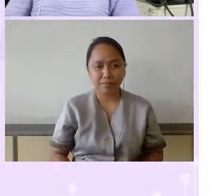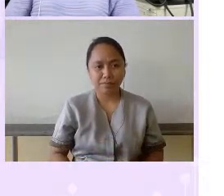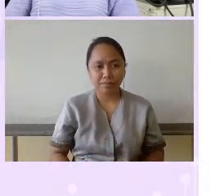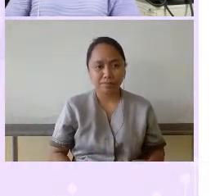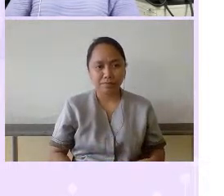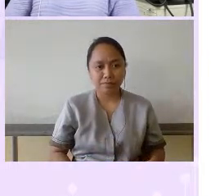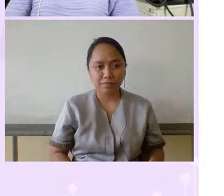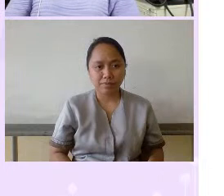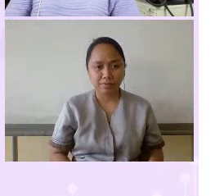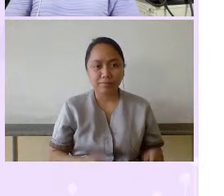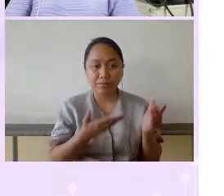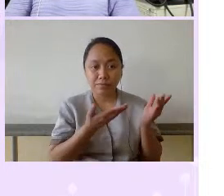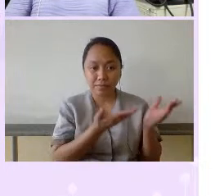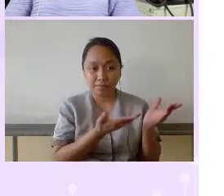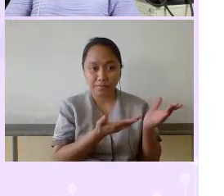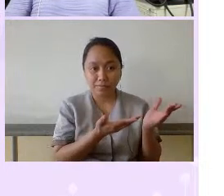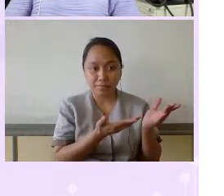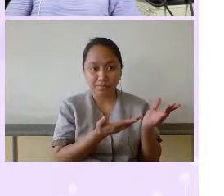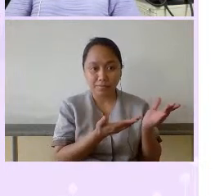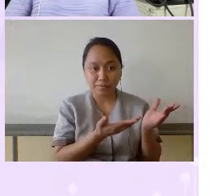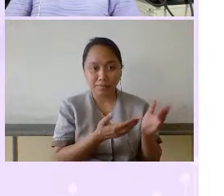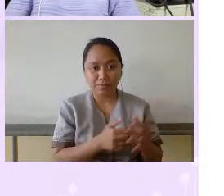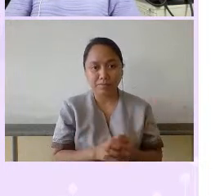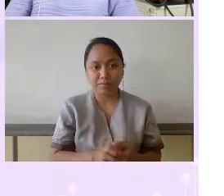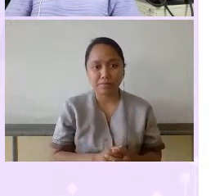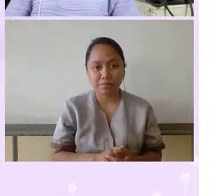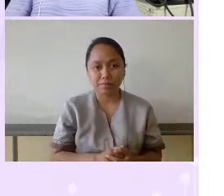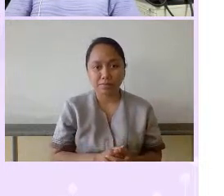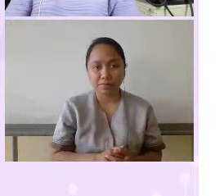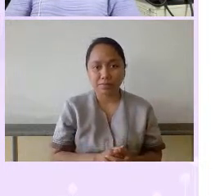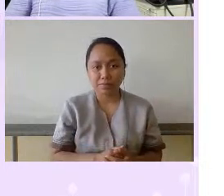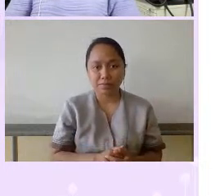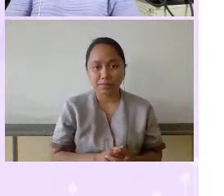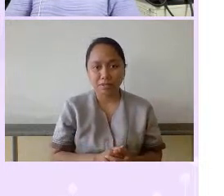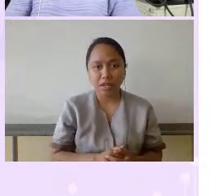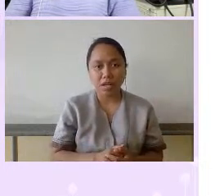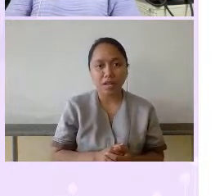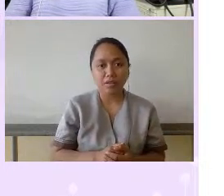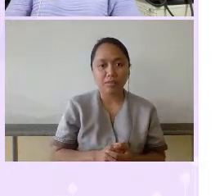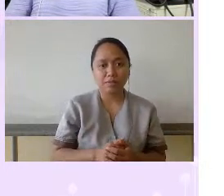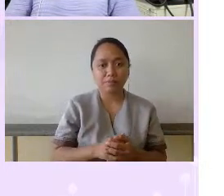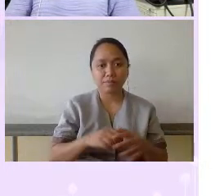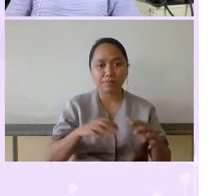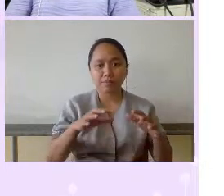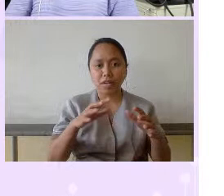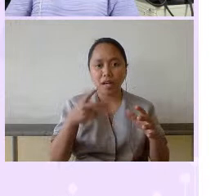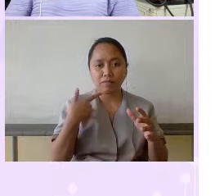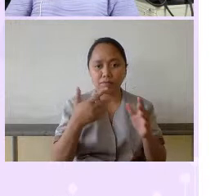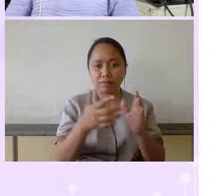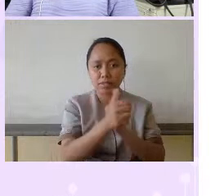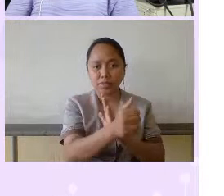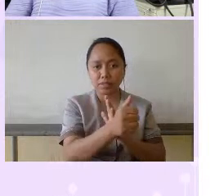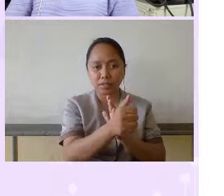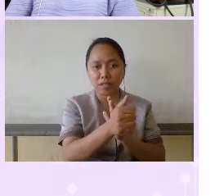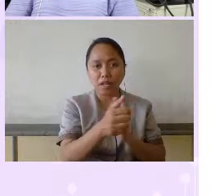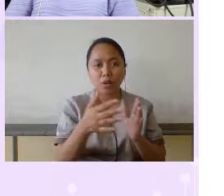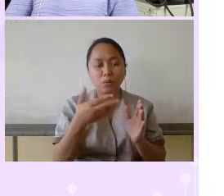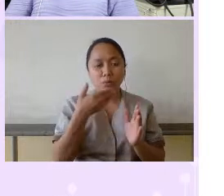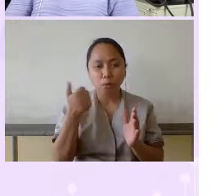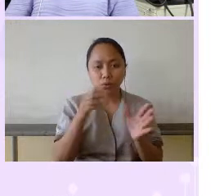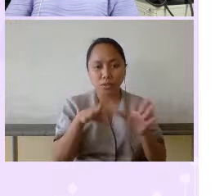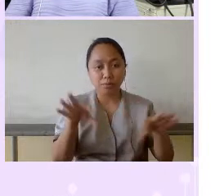Okay. So, this is in addition, so LinkedIn in its 5th Workplace Learning Report identified the most important skills